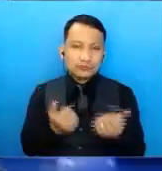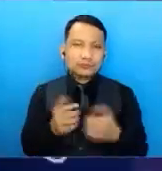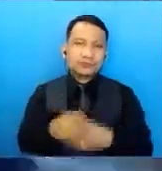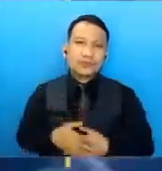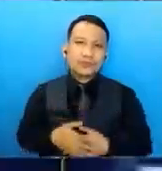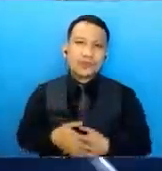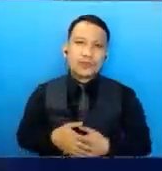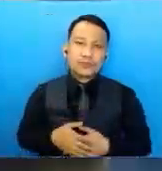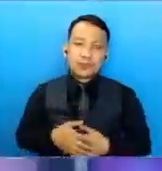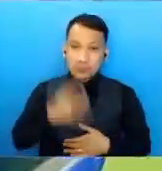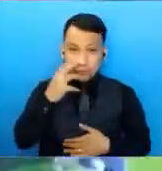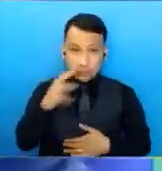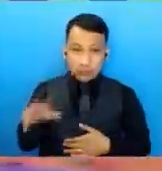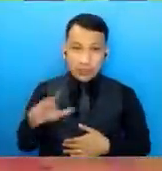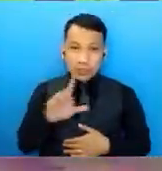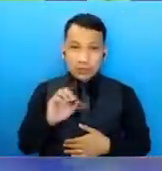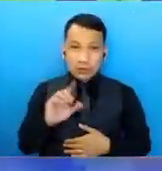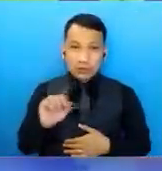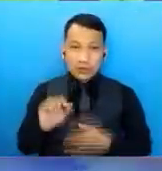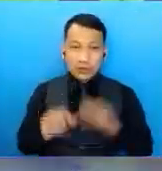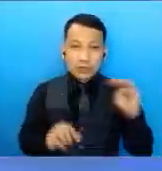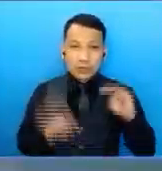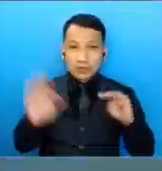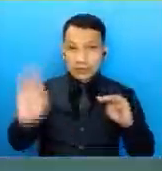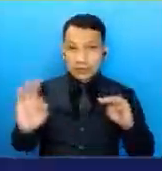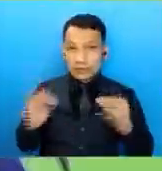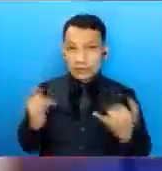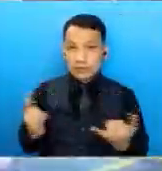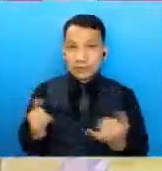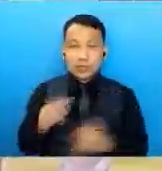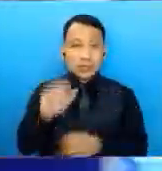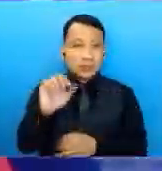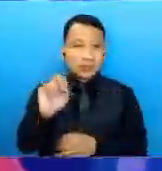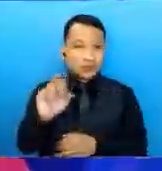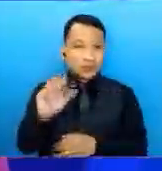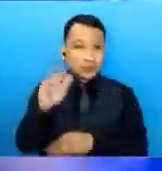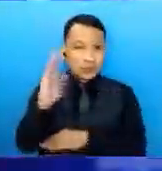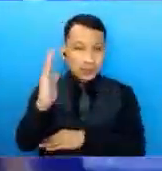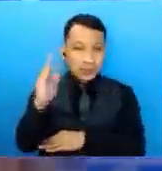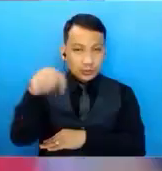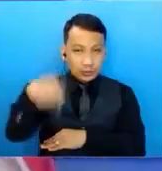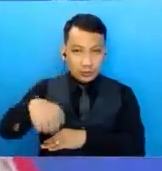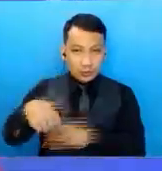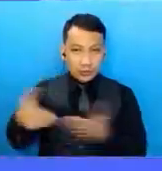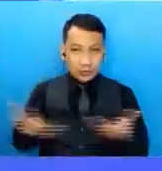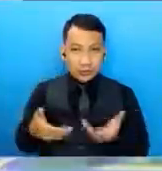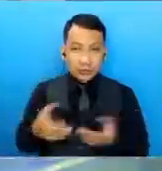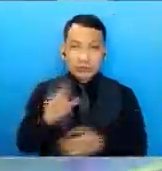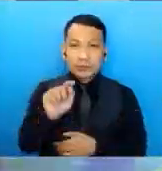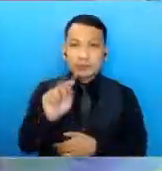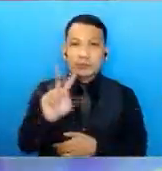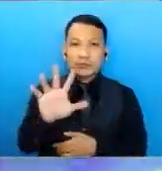napapanood ang Lunch Out Loud Lunes hanggang Sabado alas 12 ng tanghali dito lang sa TV5.